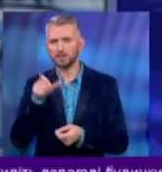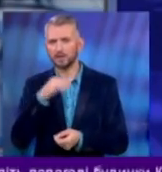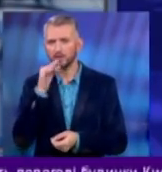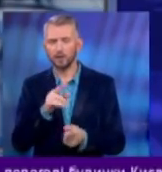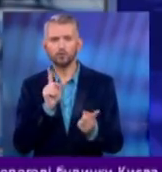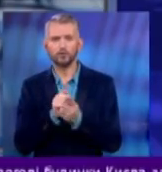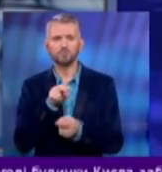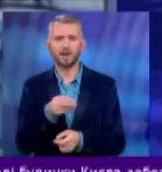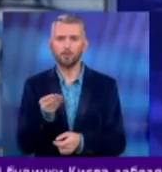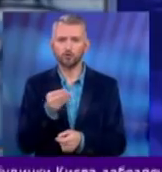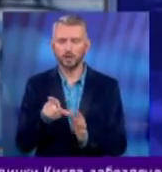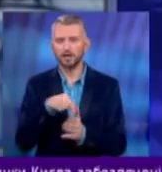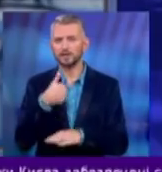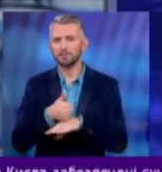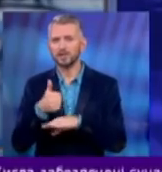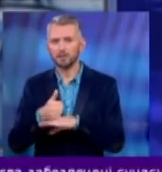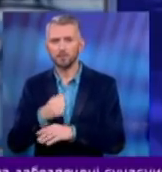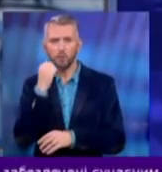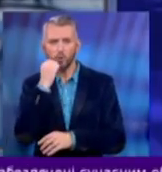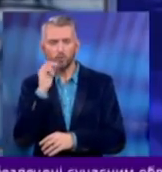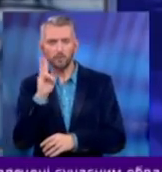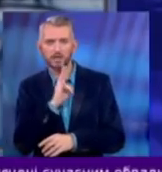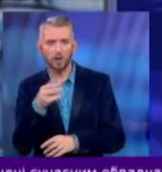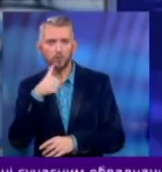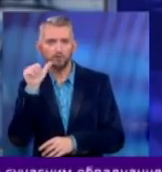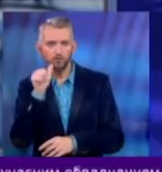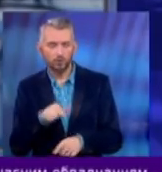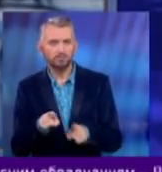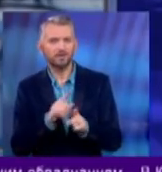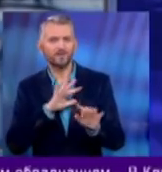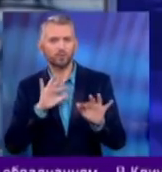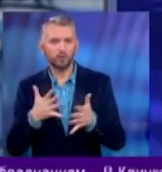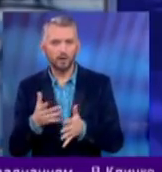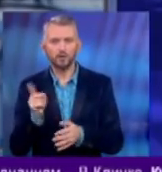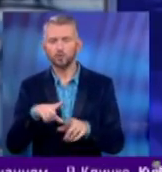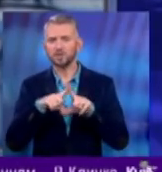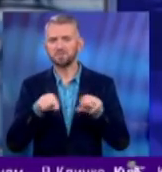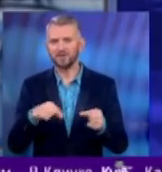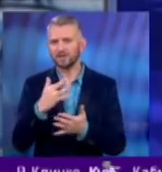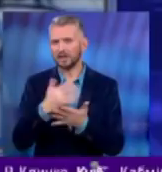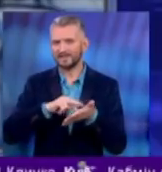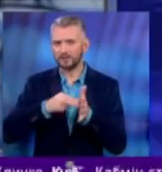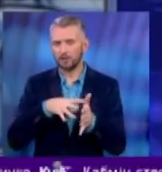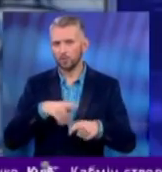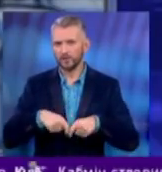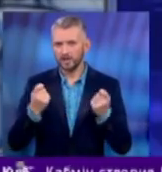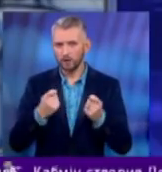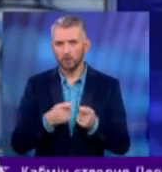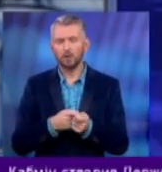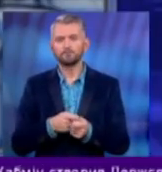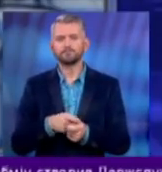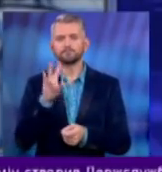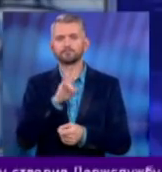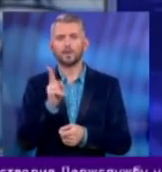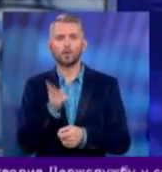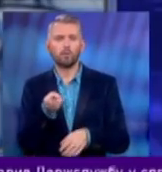зустріч Петра Порошенка з єпископами Московського патріархату напередодні таки відбулася, тож кремлівський сценарій було зірвано. Владики, котрі прийшли